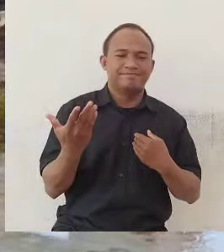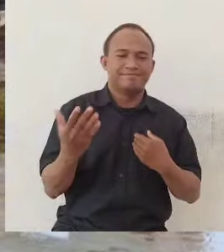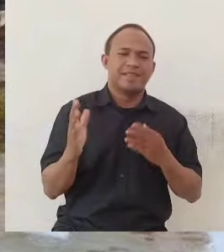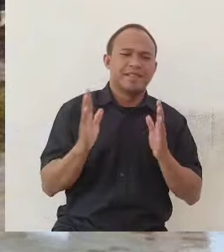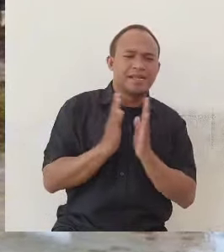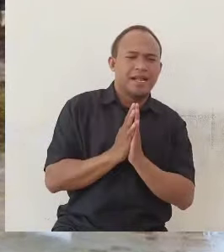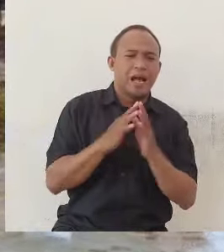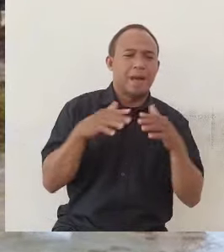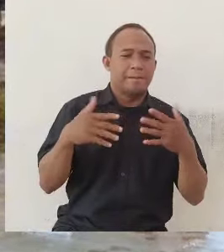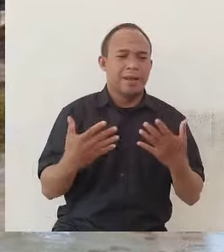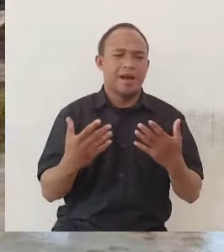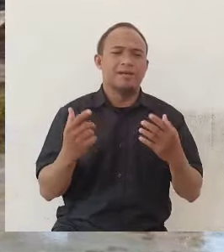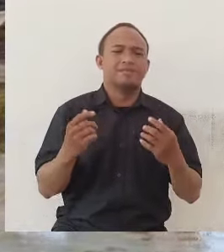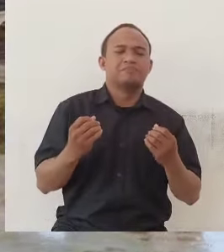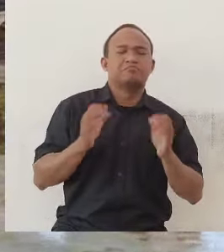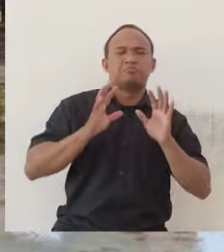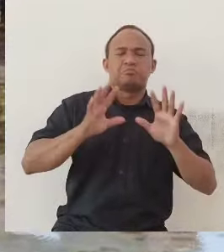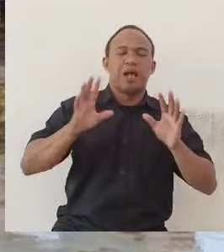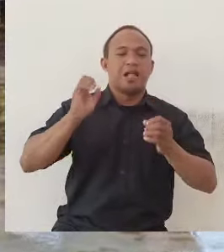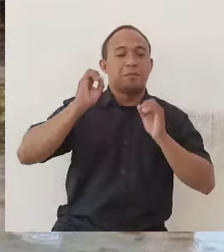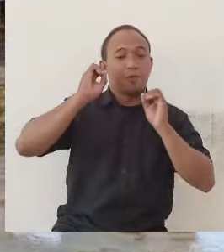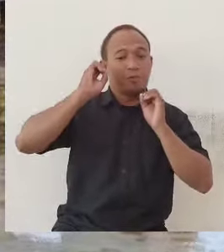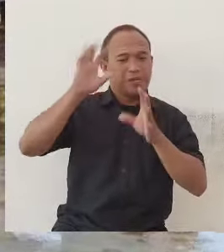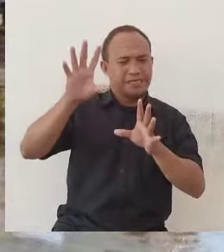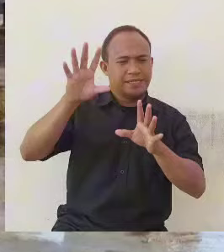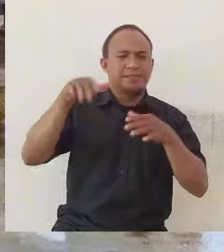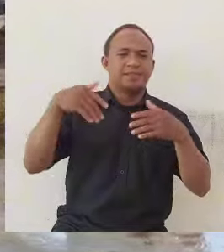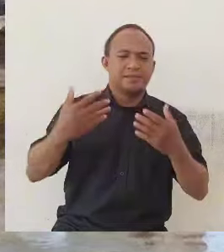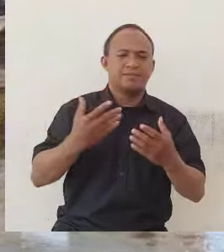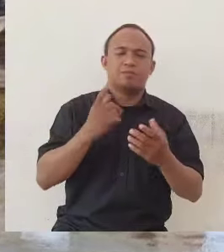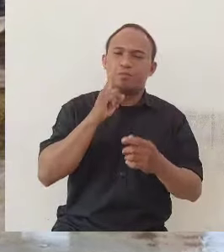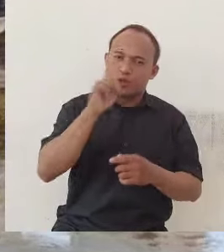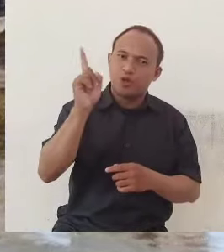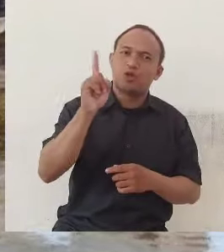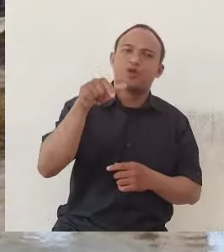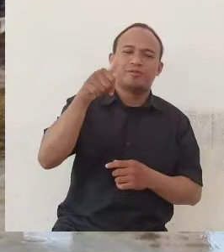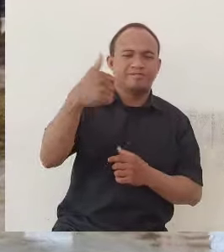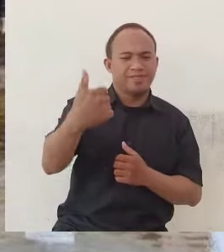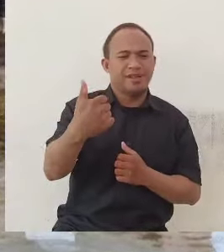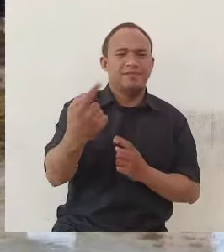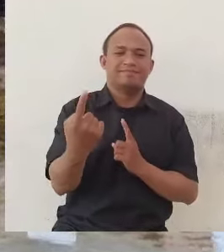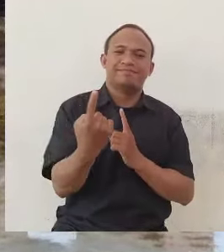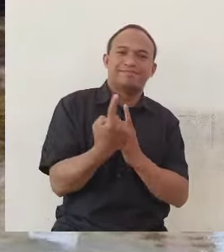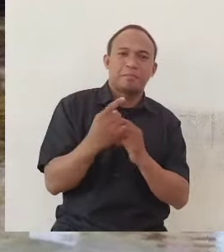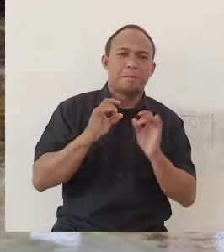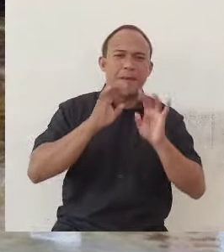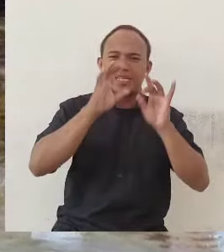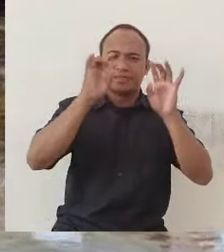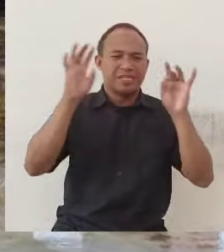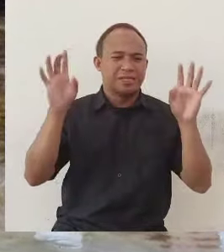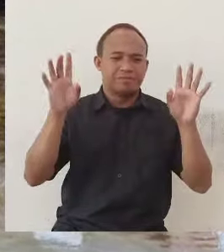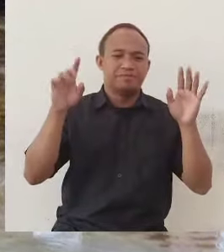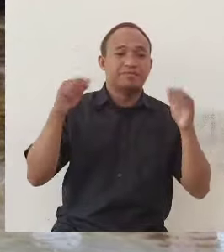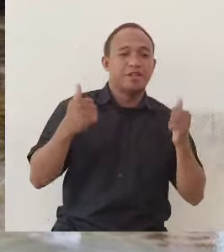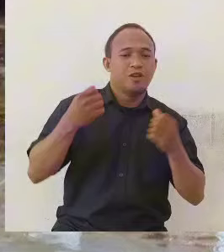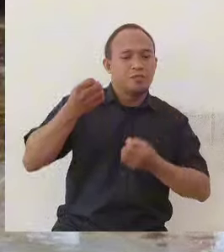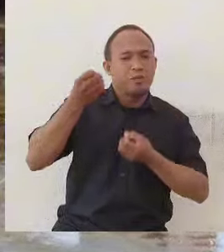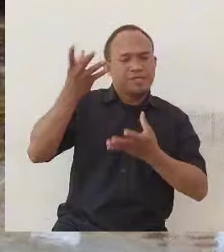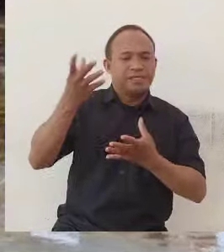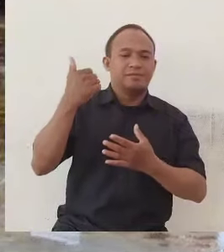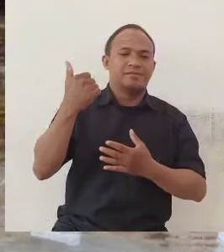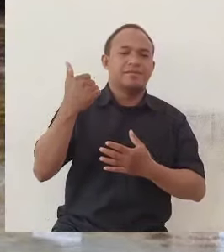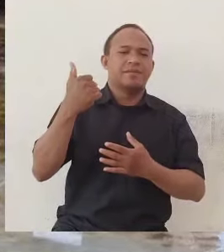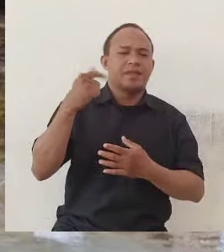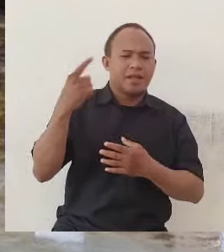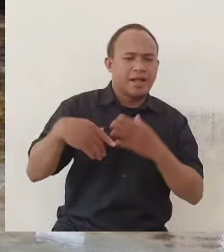Pariwisata dan ada banyak informasi juga yang akan kita bagikan hari Betul ini. Betul sekali, dan selain ada berbagai macam informasi yang akan kami